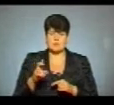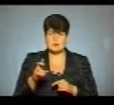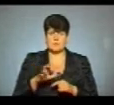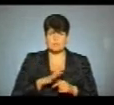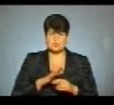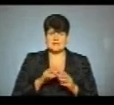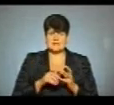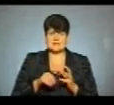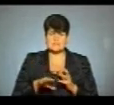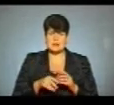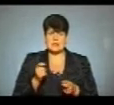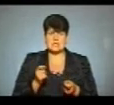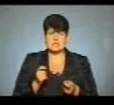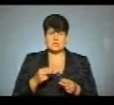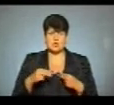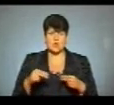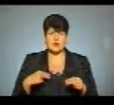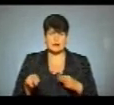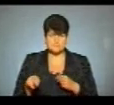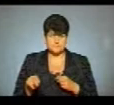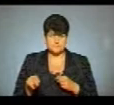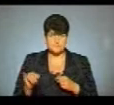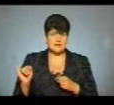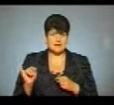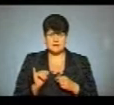відбулися земельні торги. І